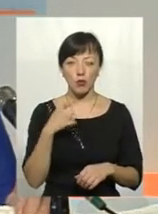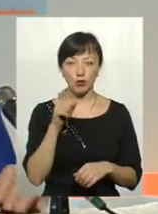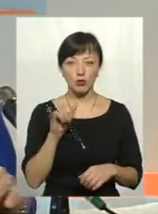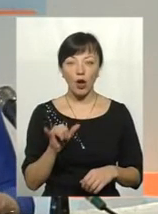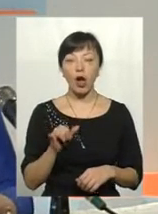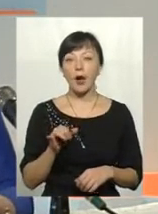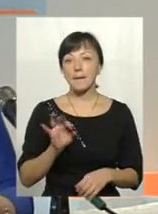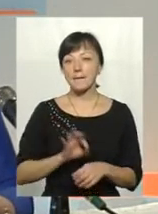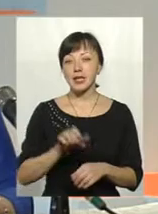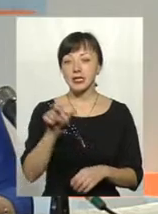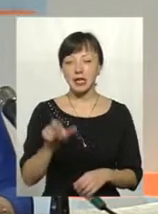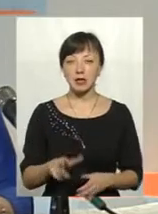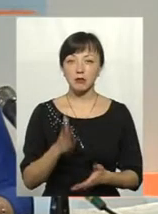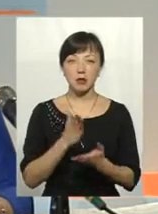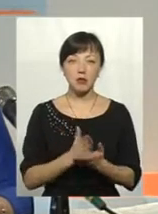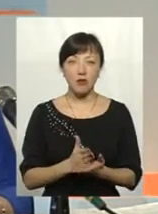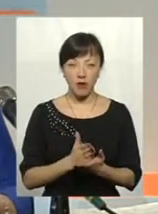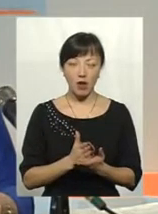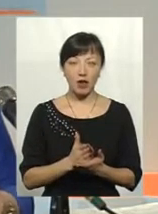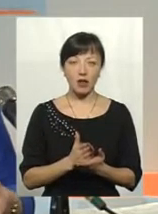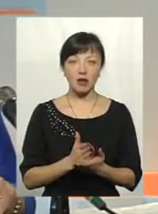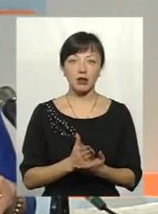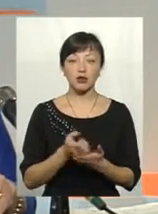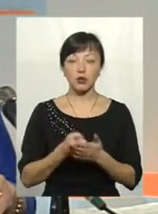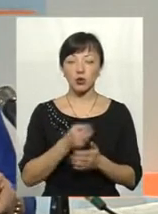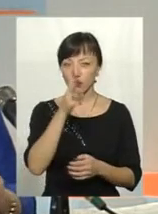то пацієнт перебуває в стаціонарі до